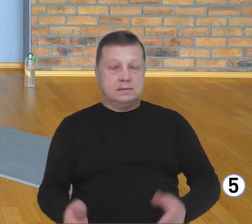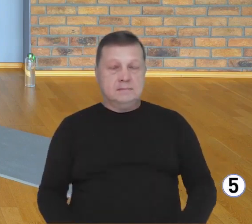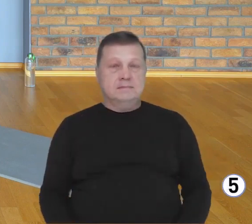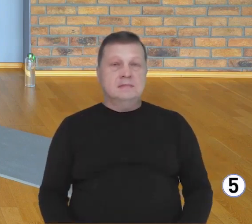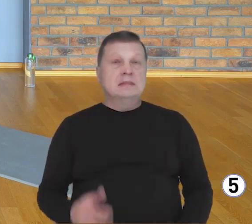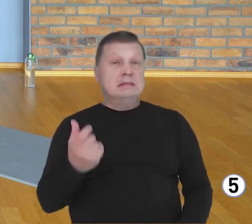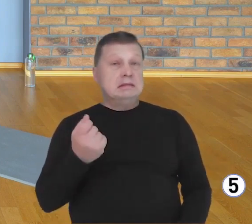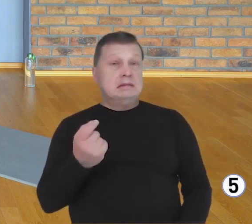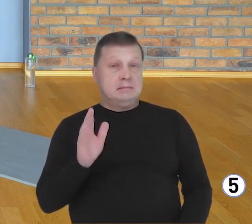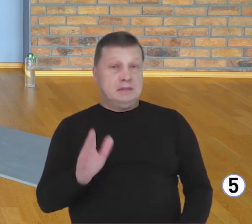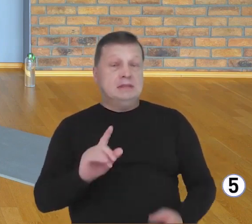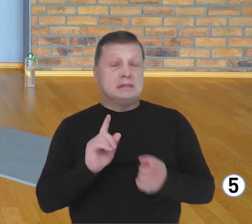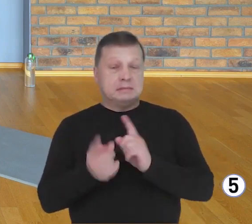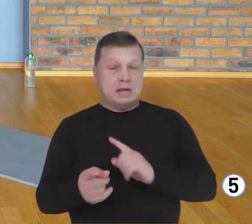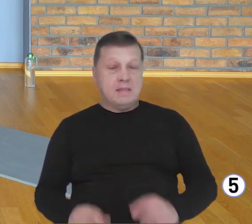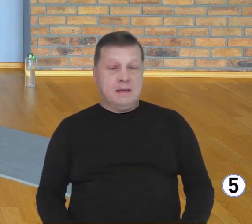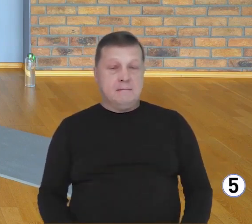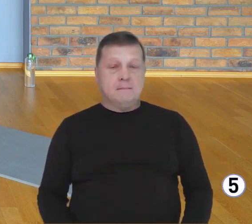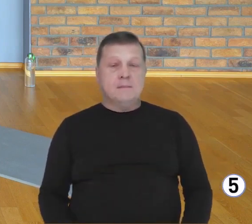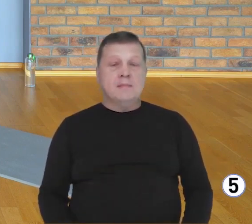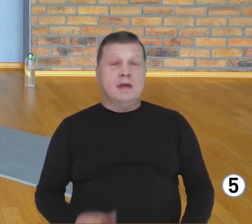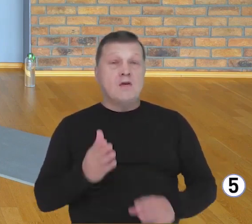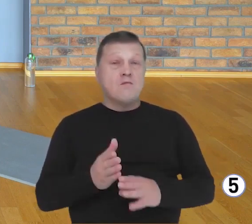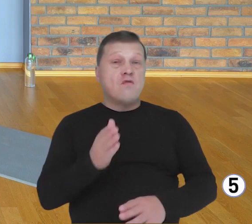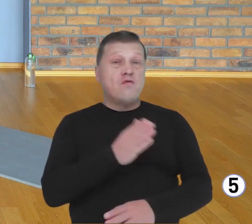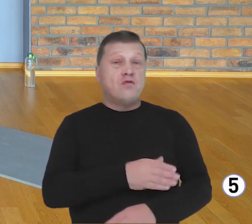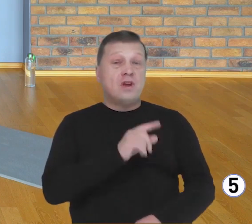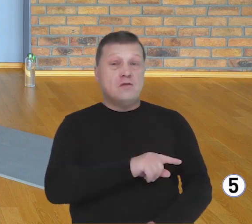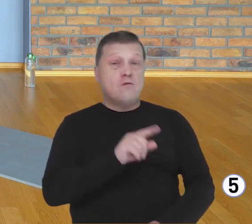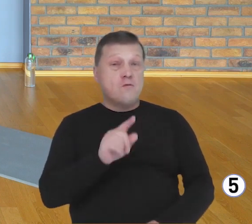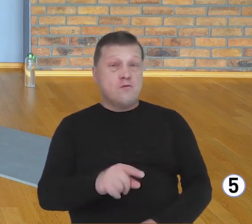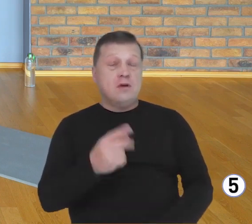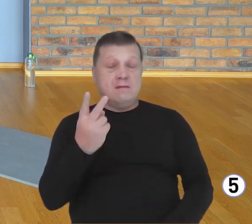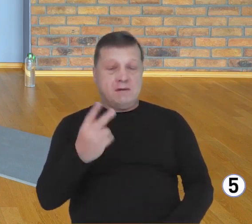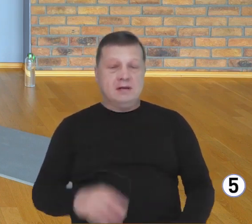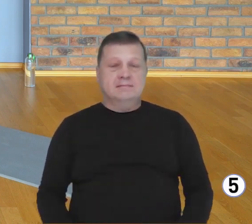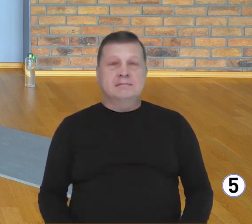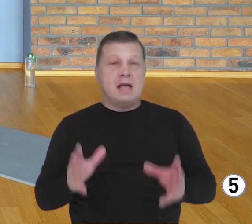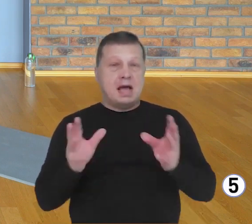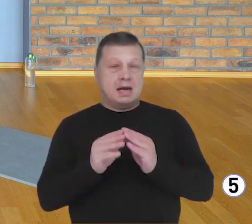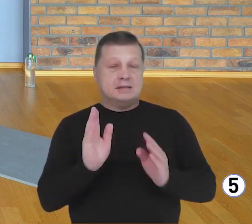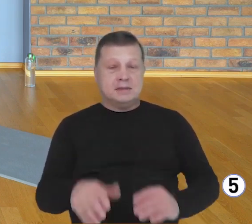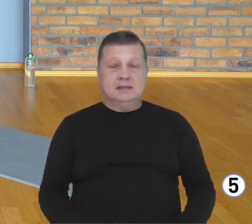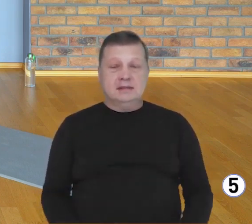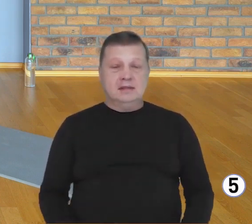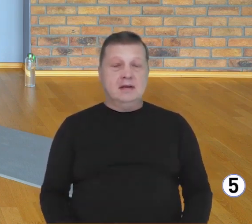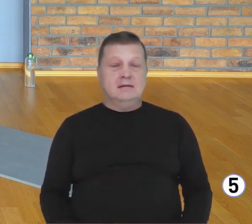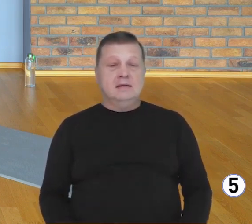Zmiana sekwencji za chwilę. Będziemy łączyli te dwie wcześniejsze, czyli prawa,